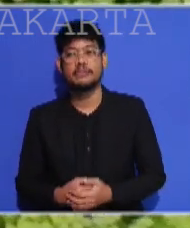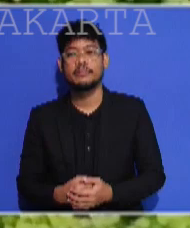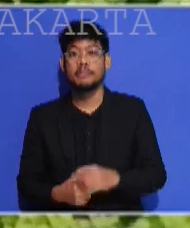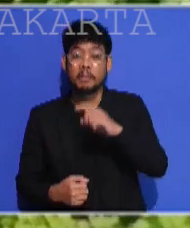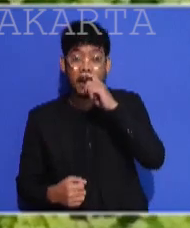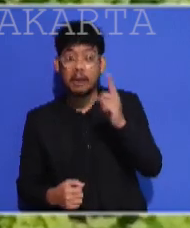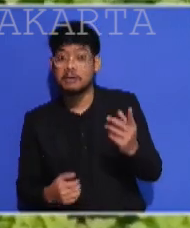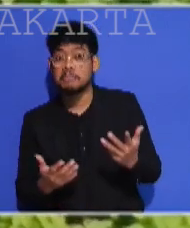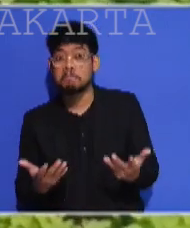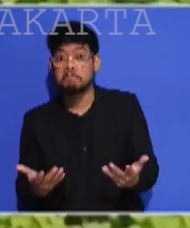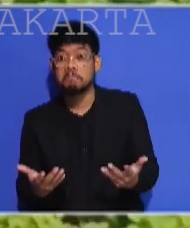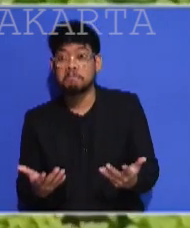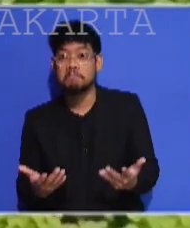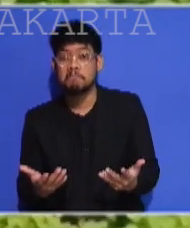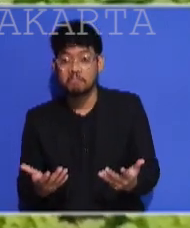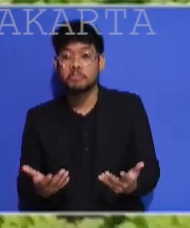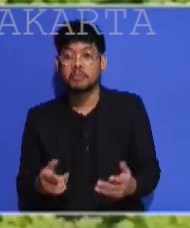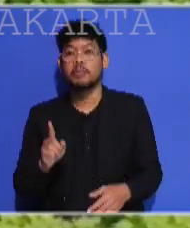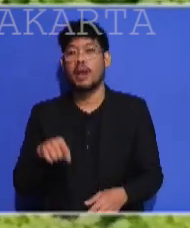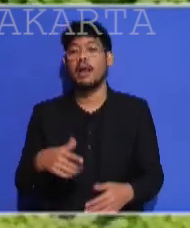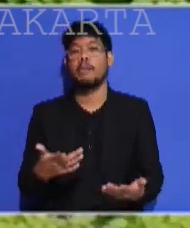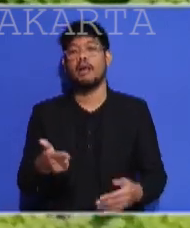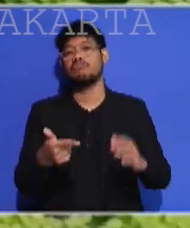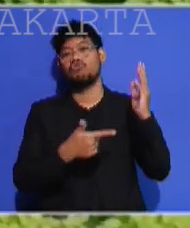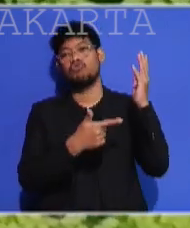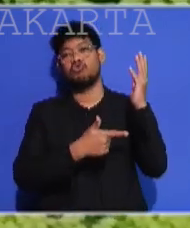Nggih, ini ku antisipasi obat fungisida harus di